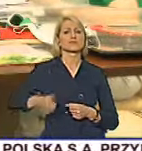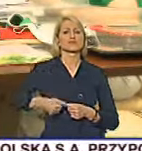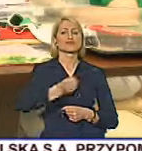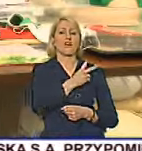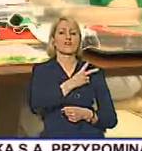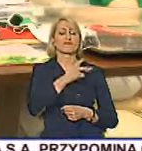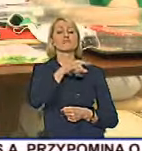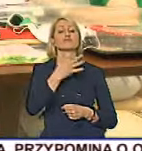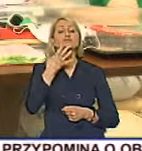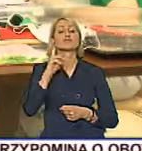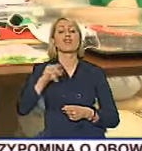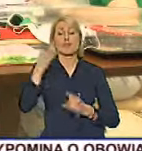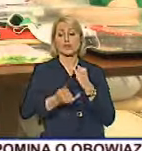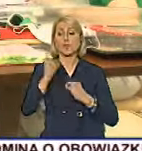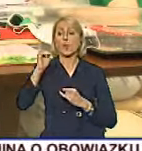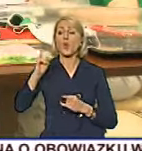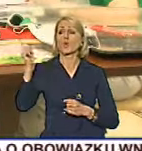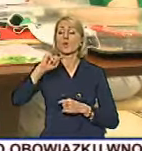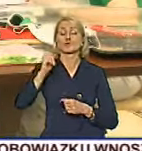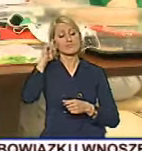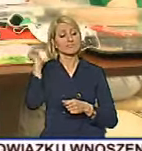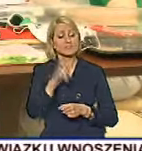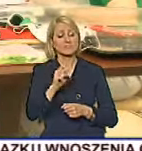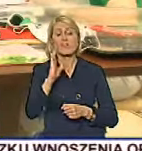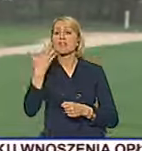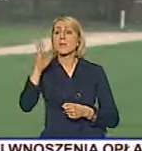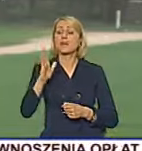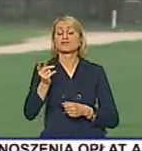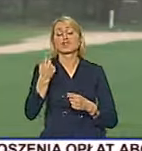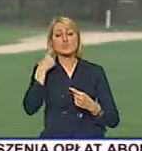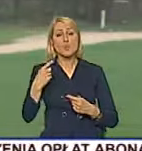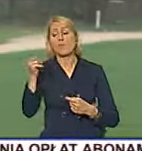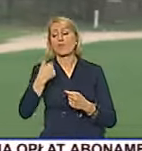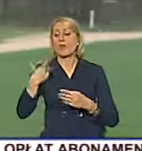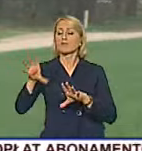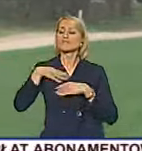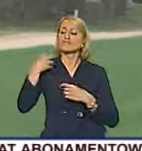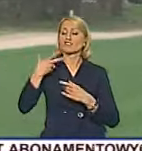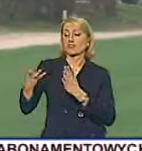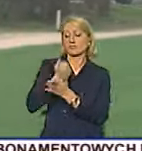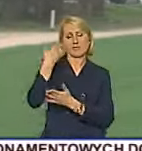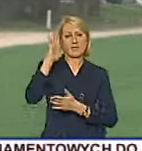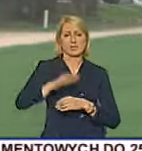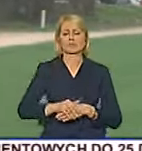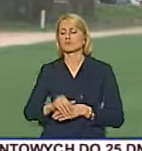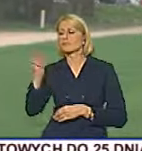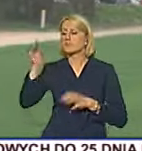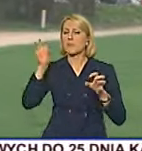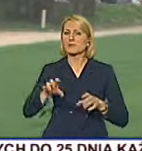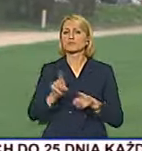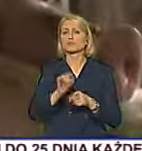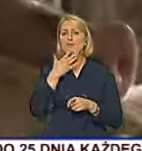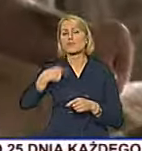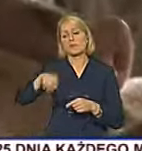naszych dostawców trzody nie zaakceptuje tego systemu, to po prostu nie będziemy od niego odbierać trzody. Prezes zapewnia, że w planach jest również